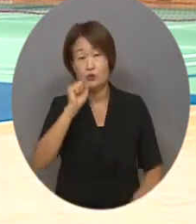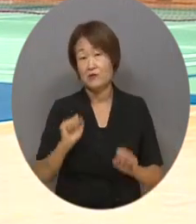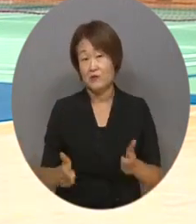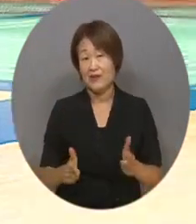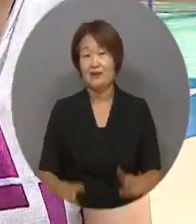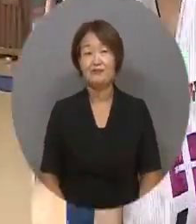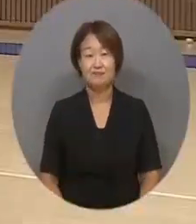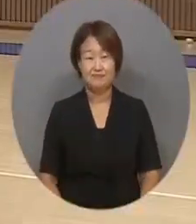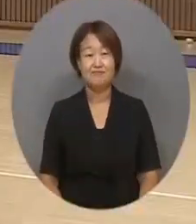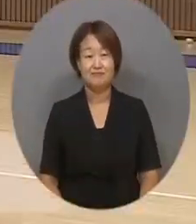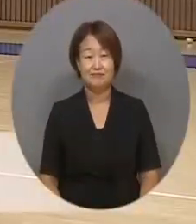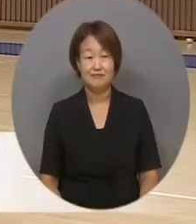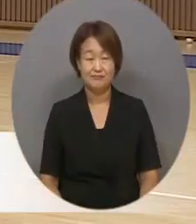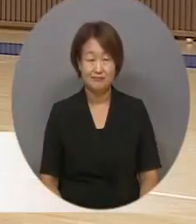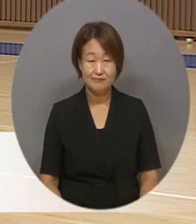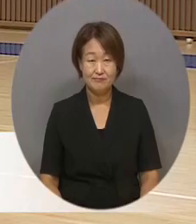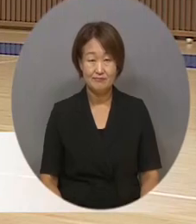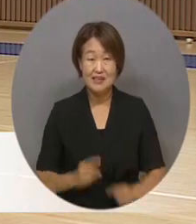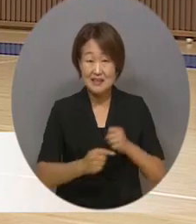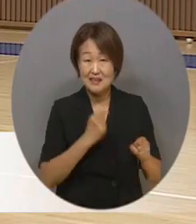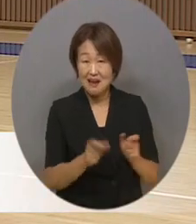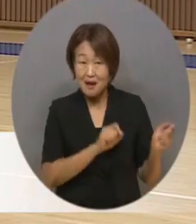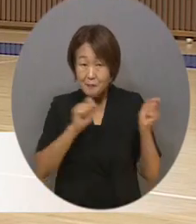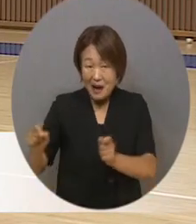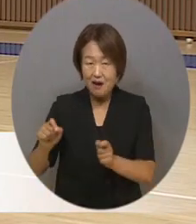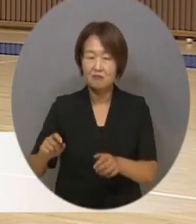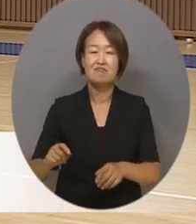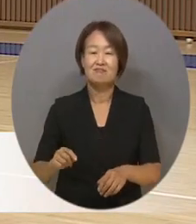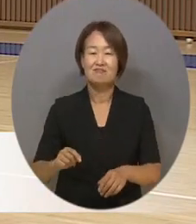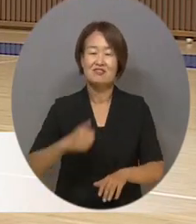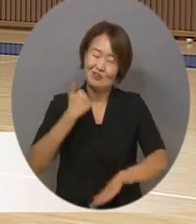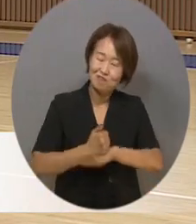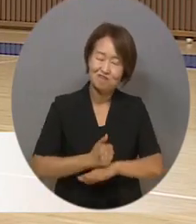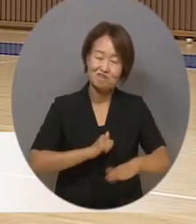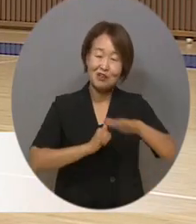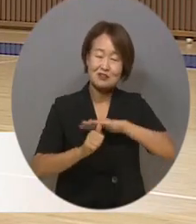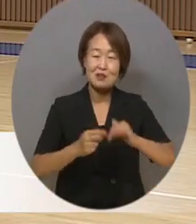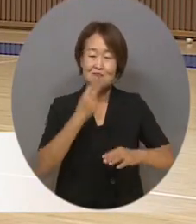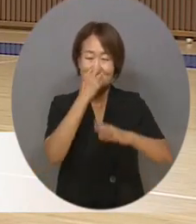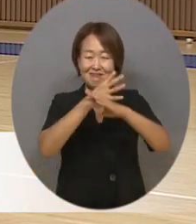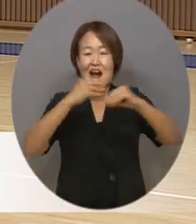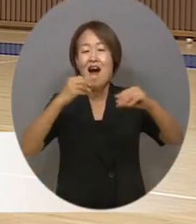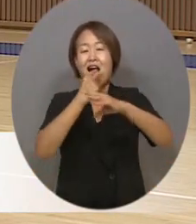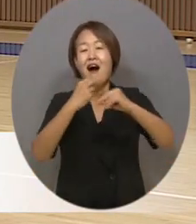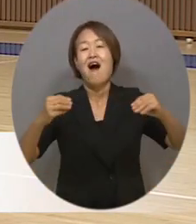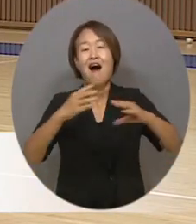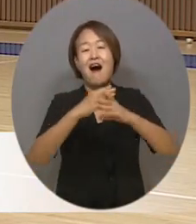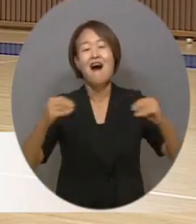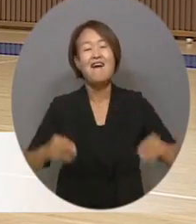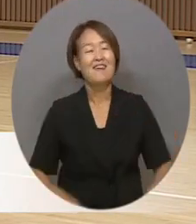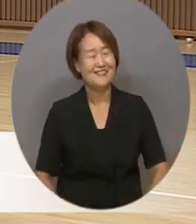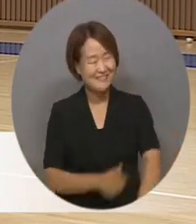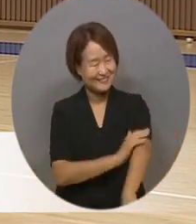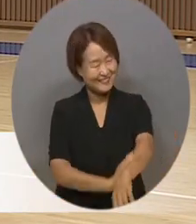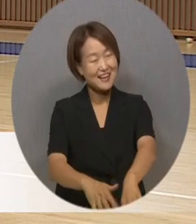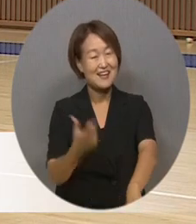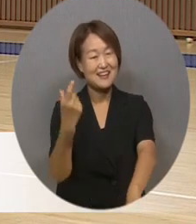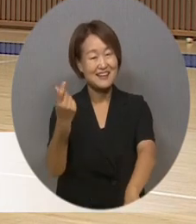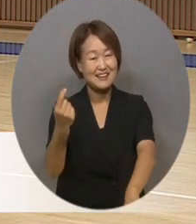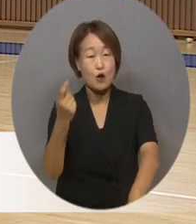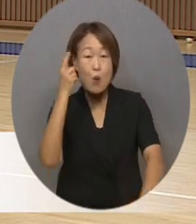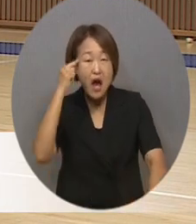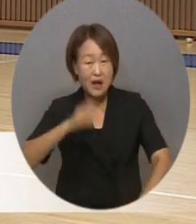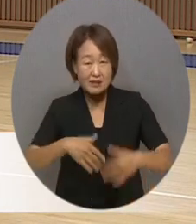생각합니다. 1년이 연기되면서 선수들 합이 더 잘 맞아진 것 같습니다.